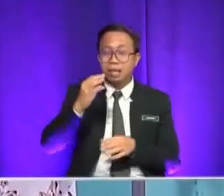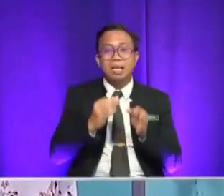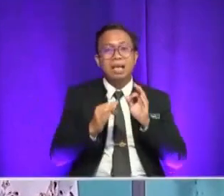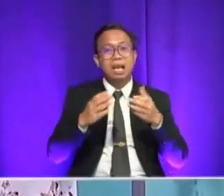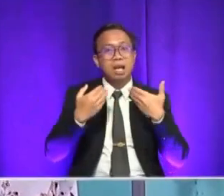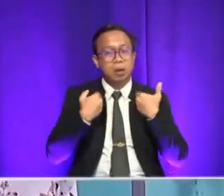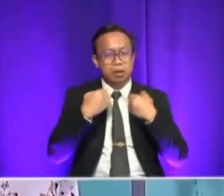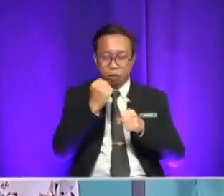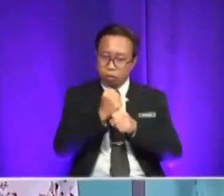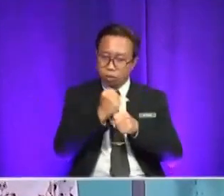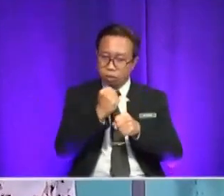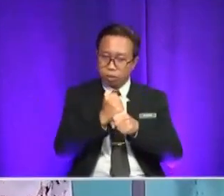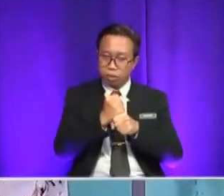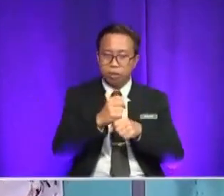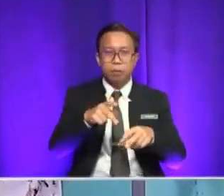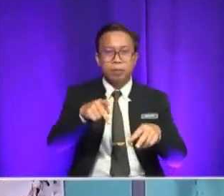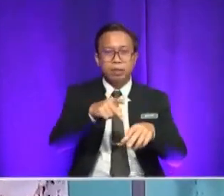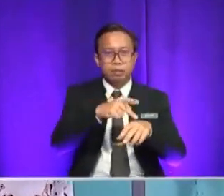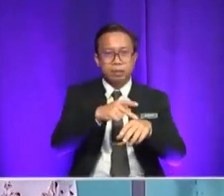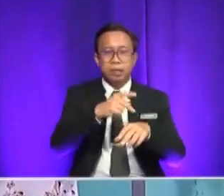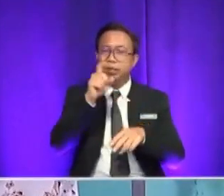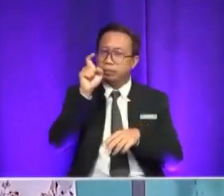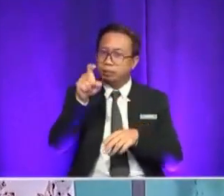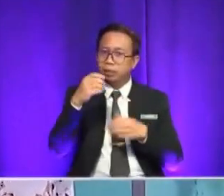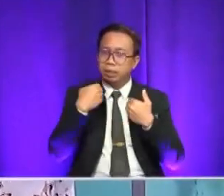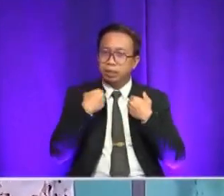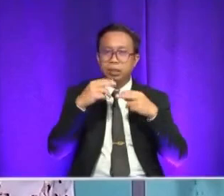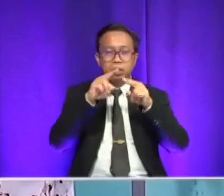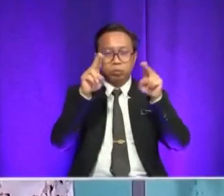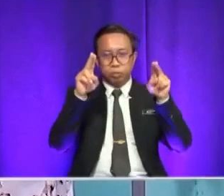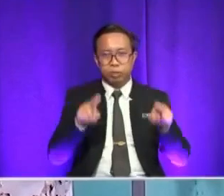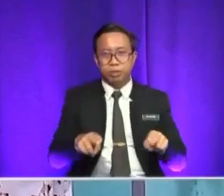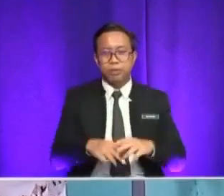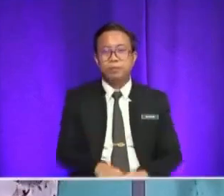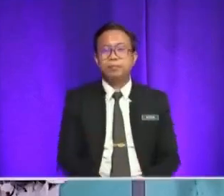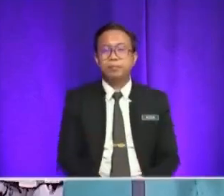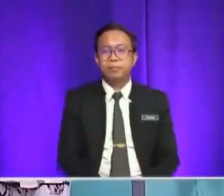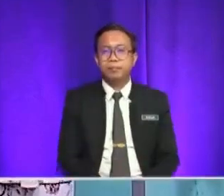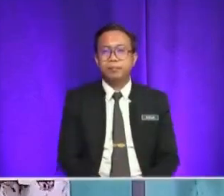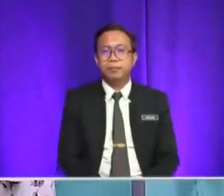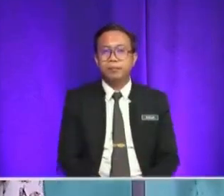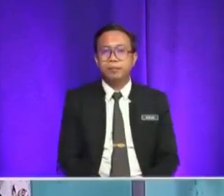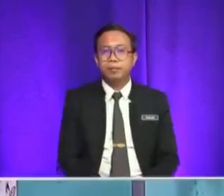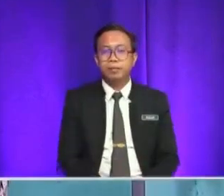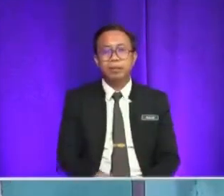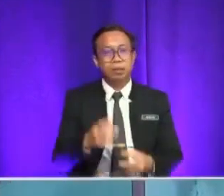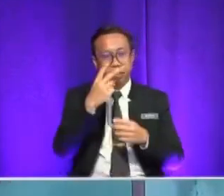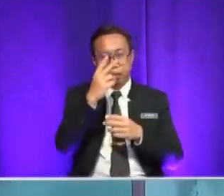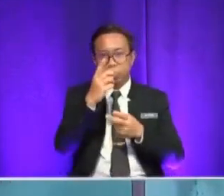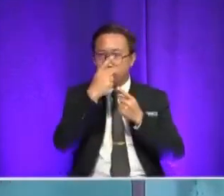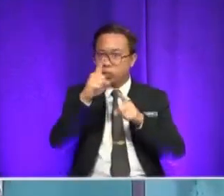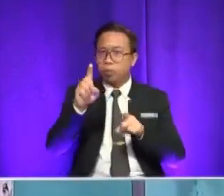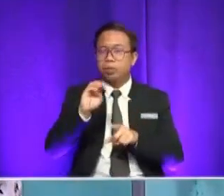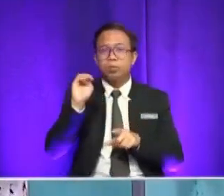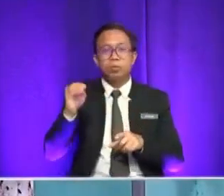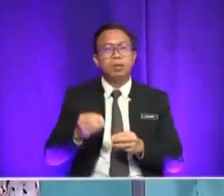kerja pemasangan mesti diakhiri dengan pengujian. Okey, jadi dekat sini kalau nampak jawapan yang saya bagi murid